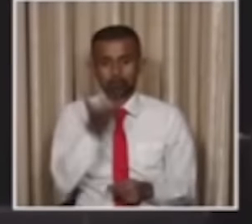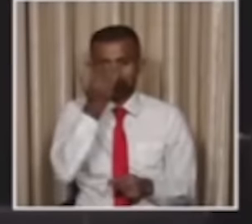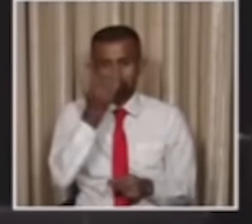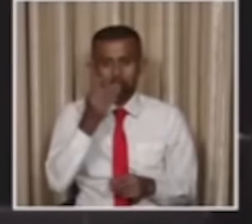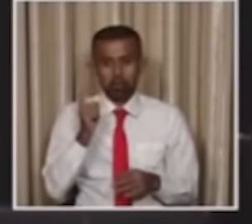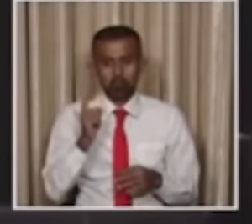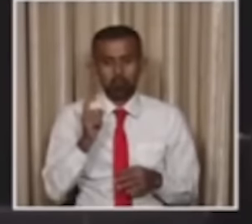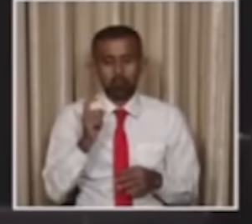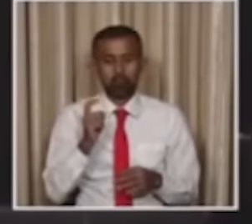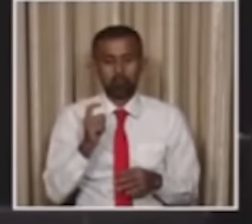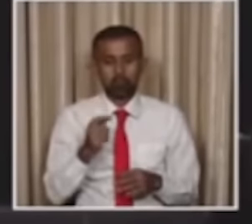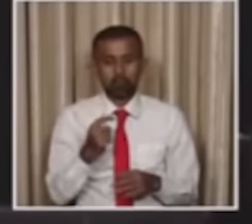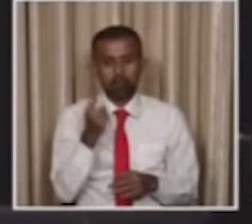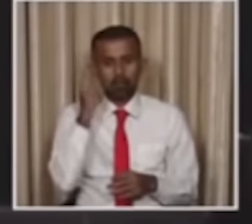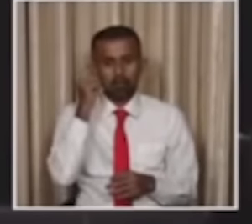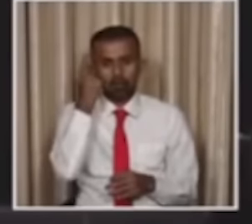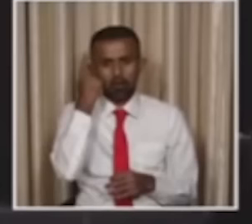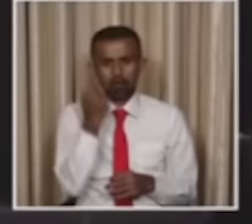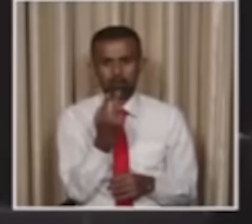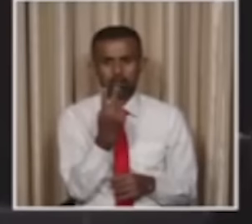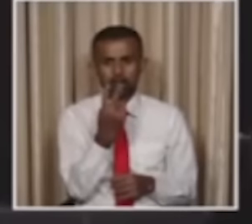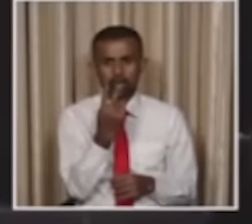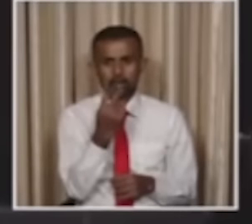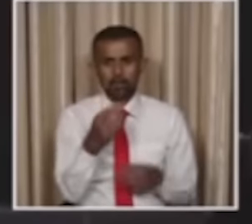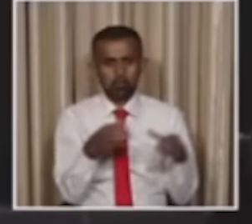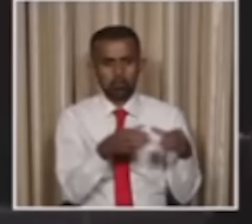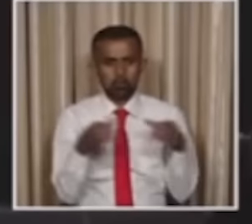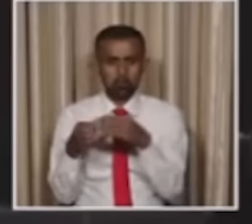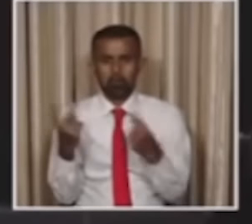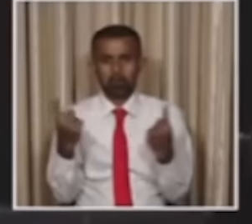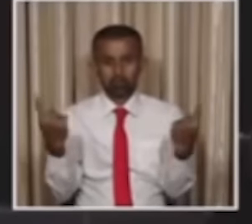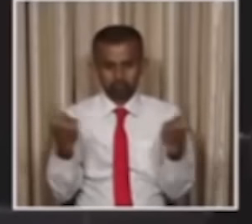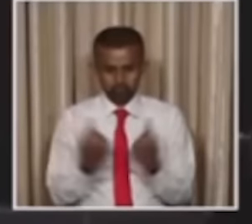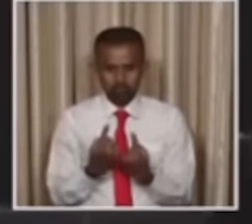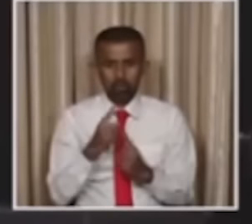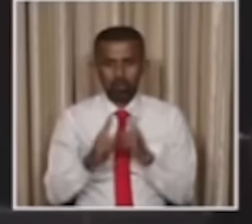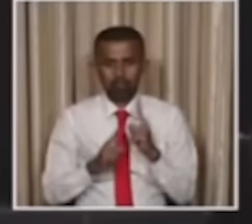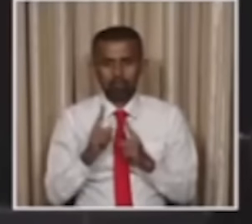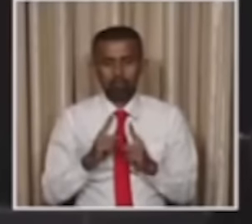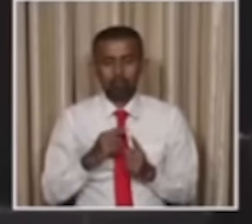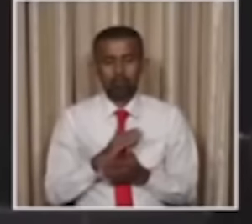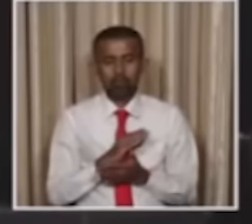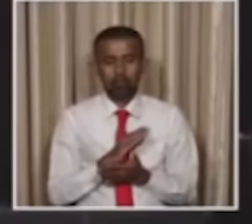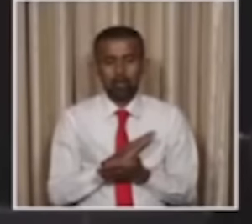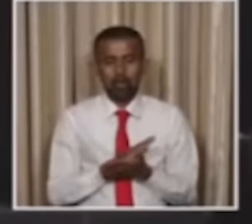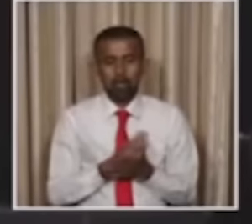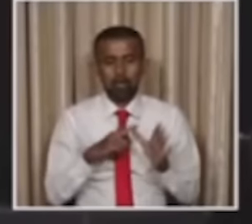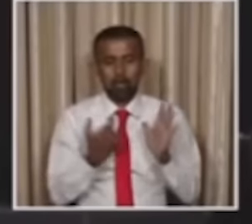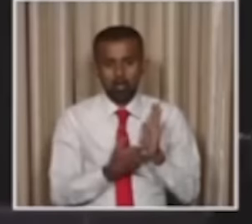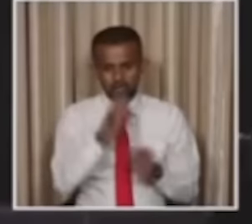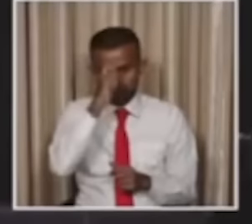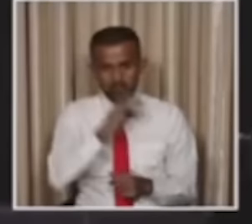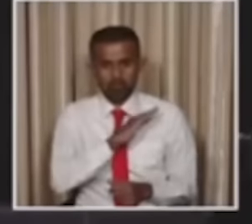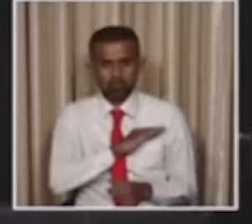ප්‍රශ්නයක් තියෙනවයි කියලා මත දෙකක් තිබුණ නිසා මේ පාර්ශව දෙකම කැඳවලා එකඟතාවයකට එනකන් අපි හකීම් අපි හර්ෂමතුමාට එදා කිව්වා පොඩ්ඩක්